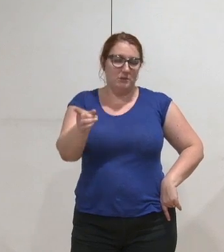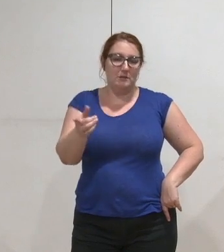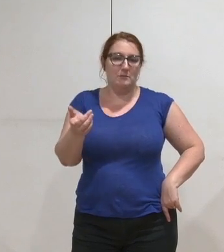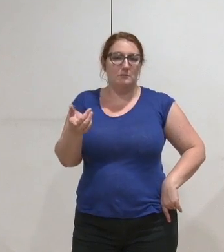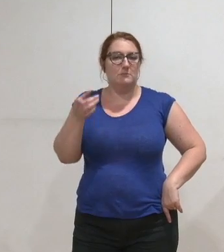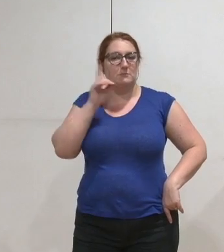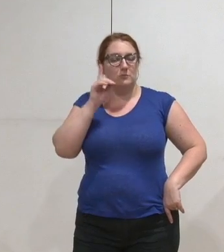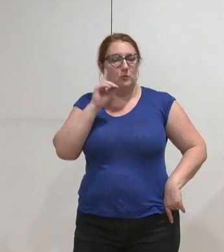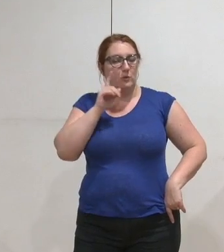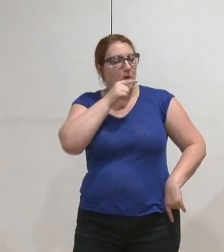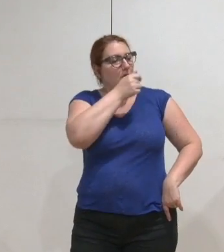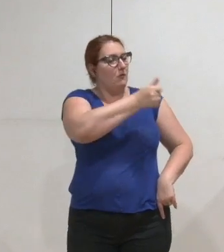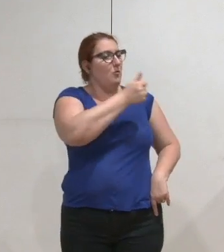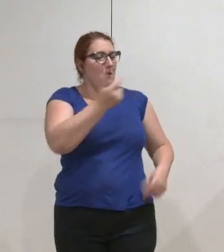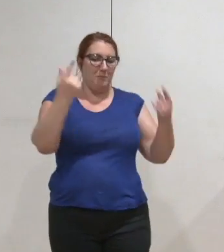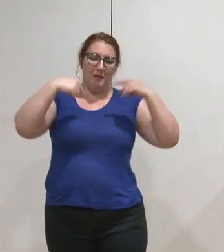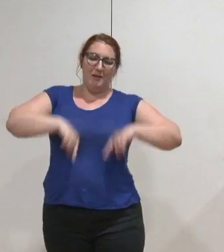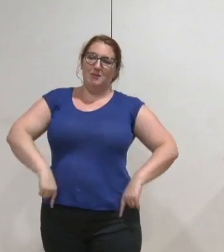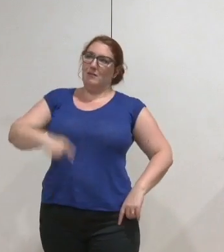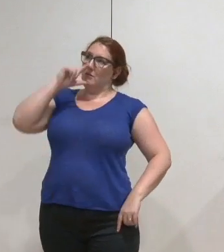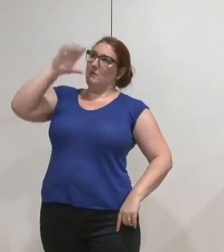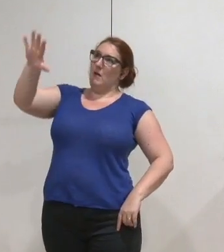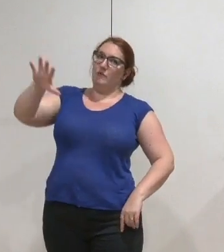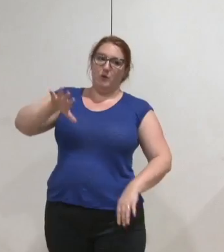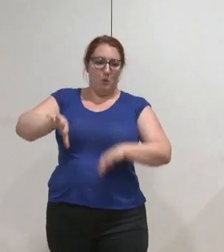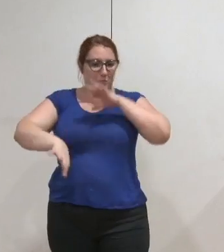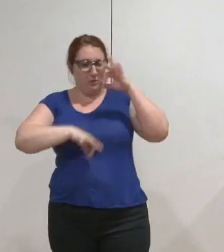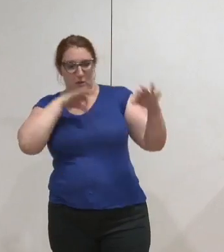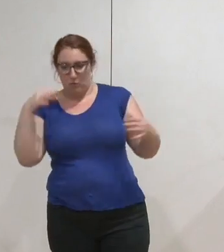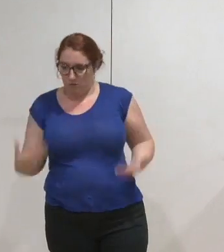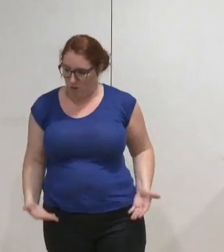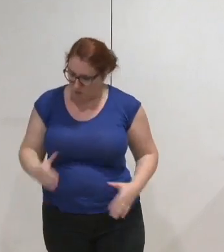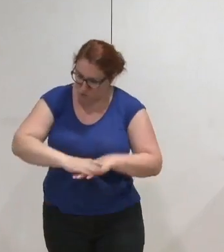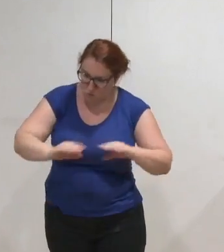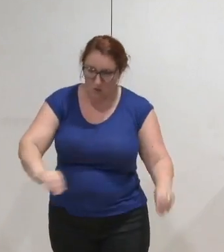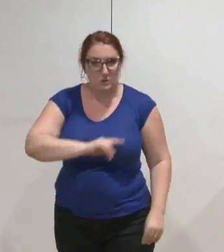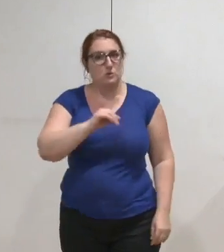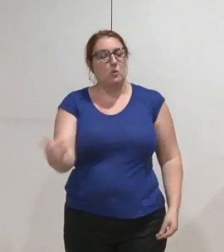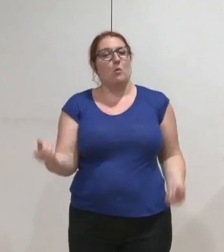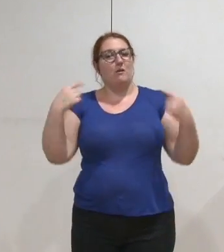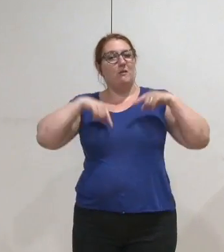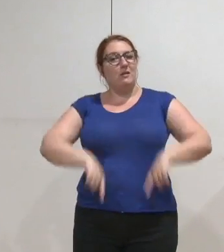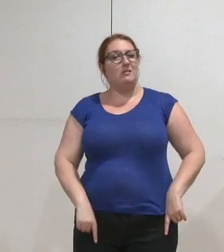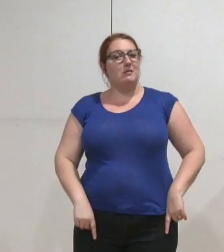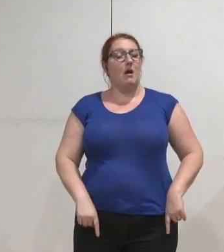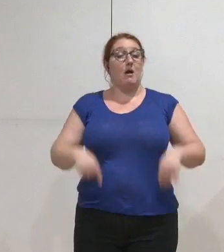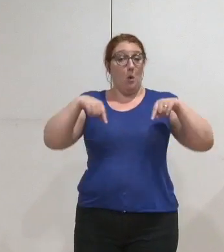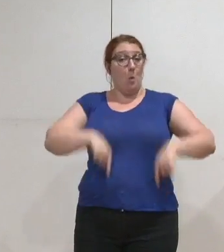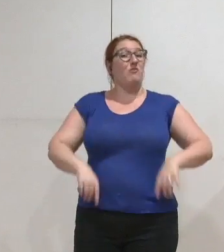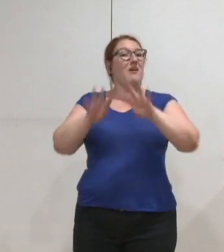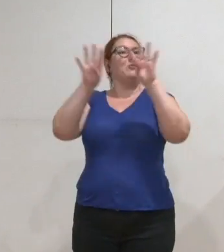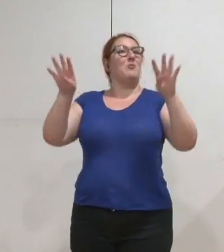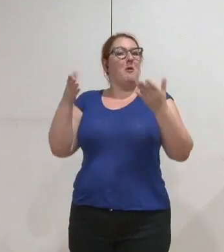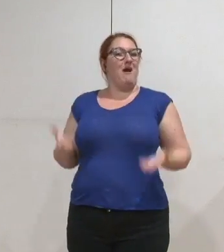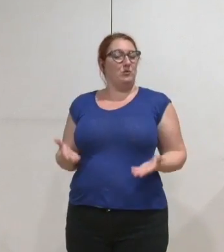vous ne découvrez pas la position de l'État l'état représenté par le gouvernement actuel